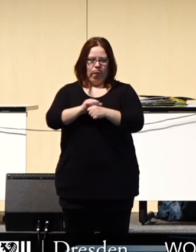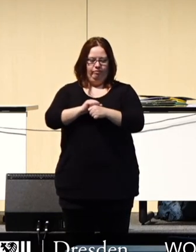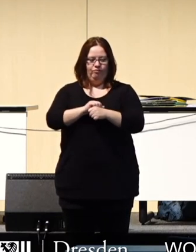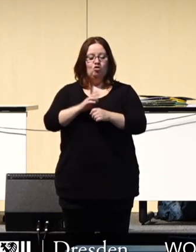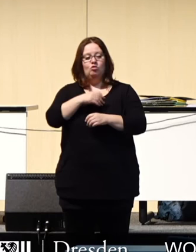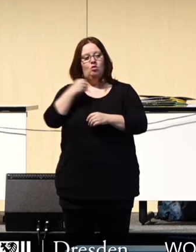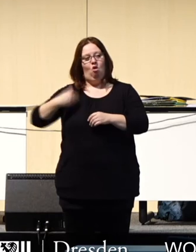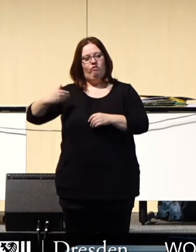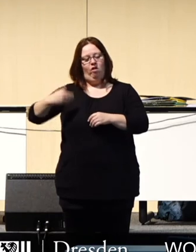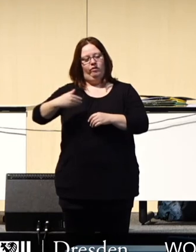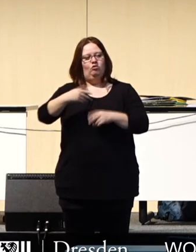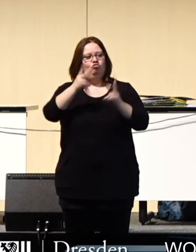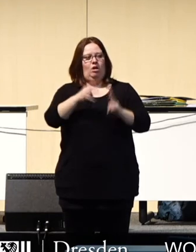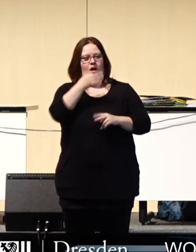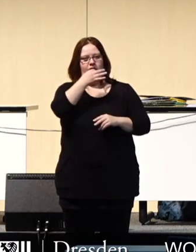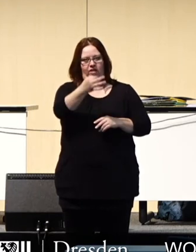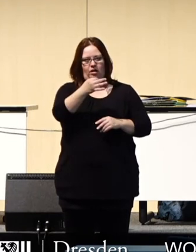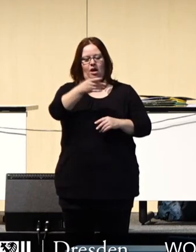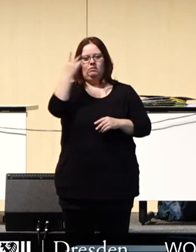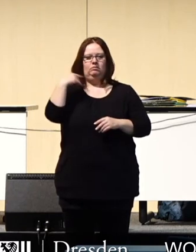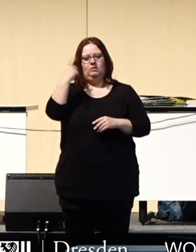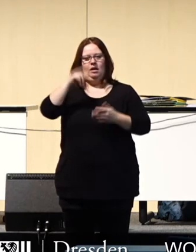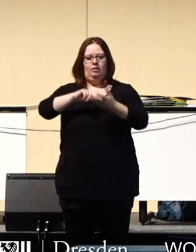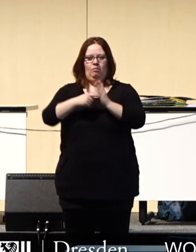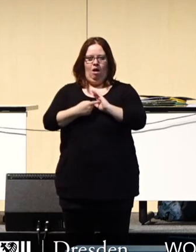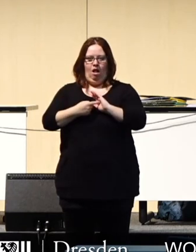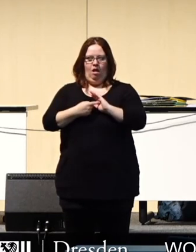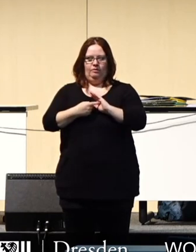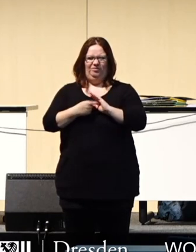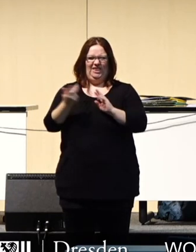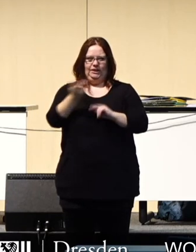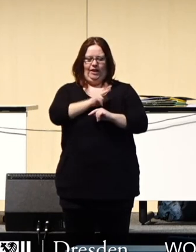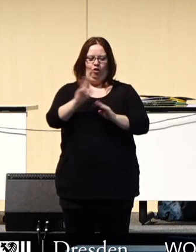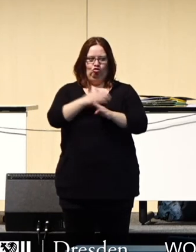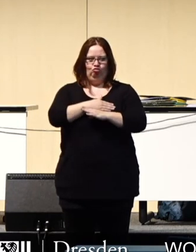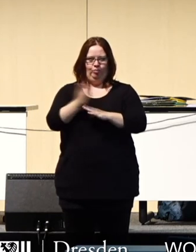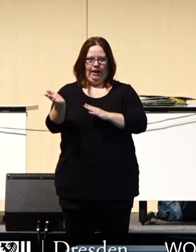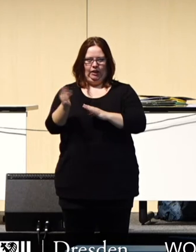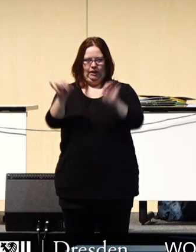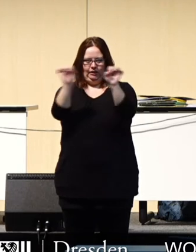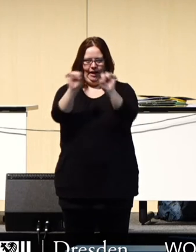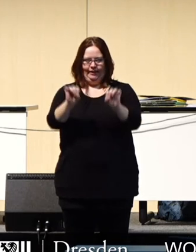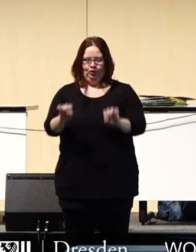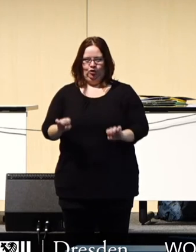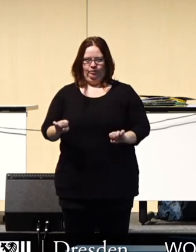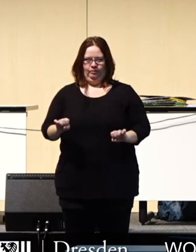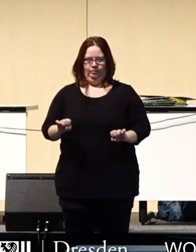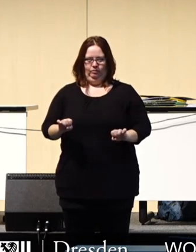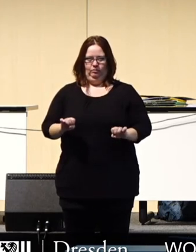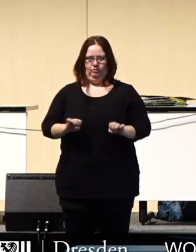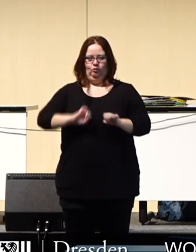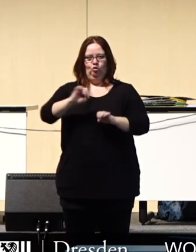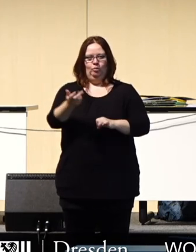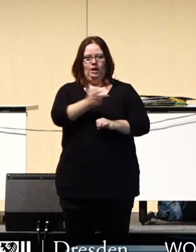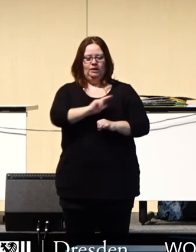mehrfacher Anfragen an die Stadt wurde das Denkmal erst mehr als 3 Wochen nach der Tat gereinigt. Über